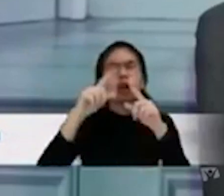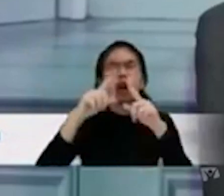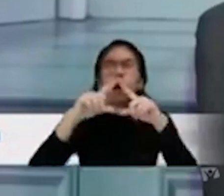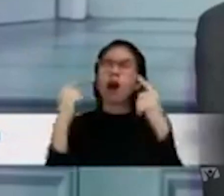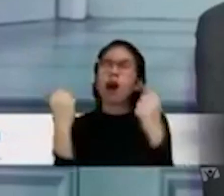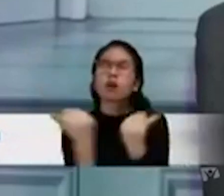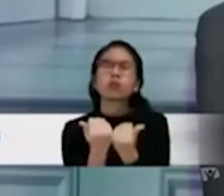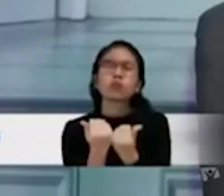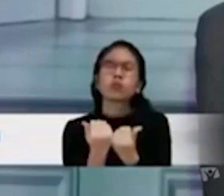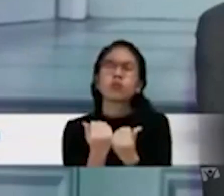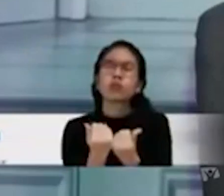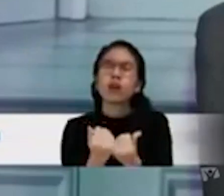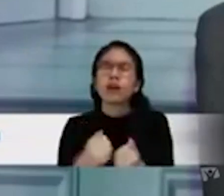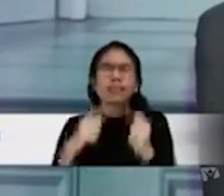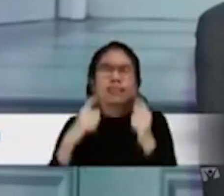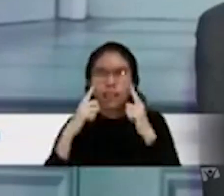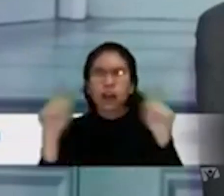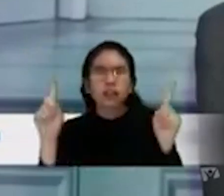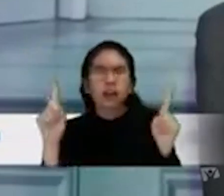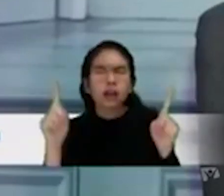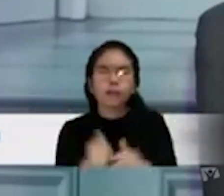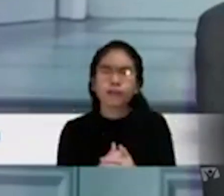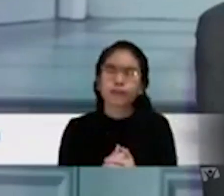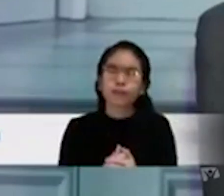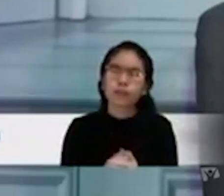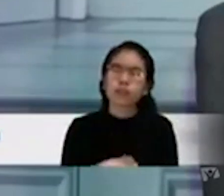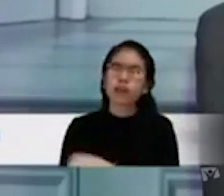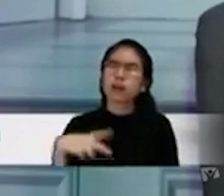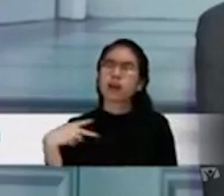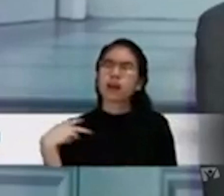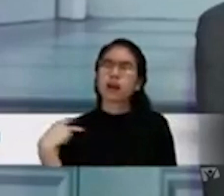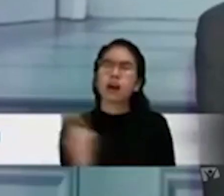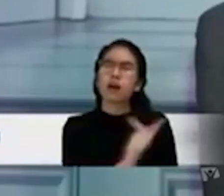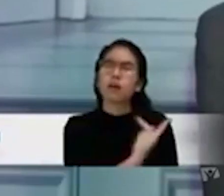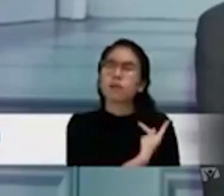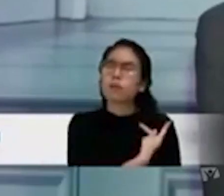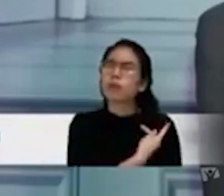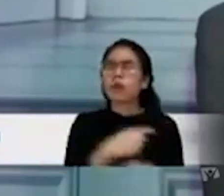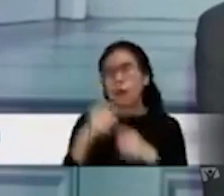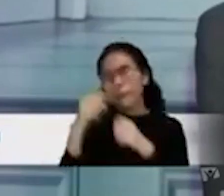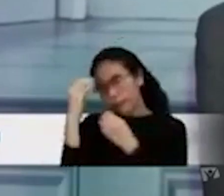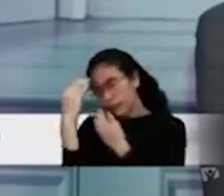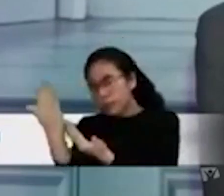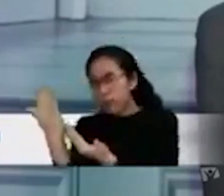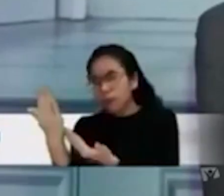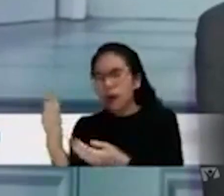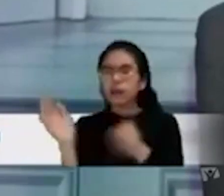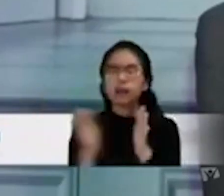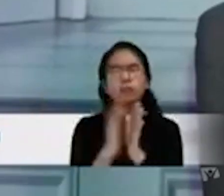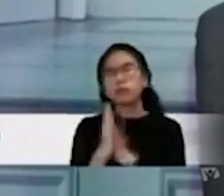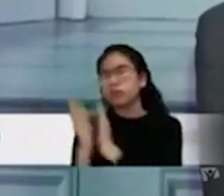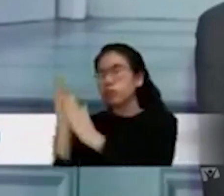Untuk itu ya Tuhan, kami hendak mengagungkan Engkau dan memuji Engkau saat ini, seterusnya,